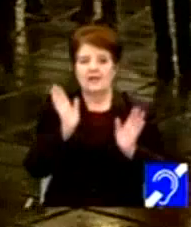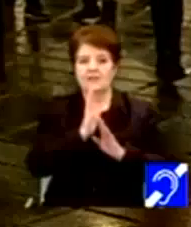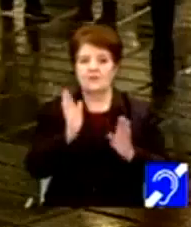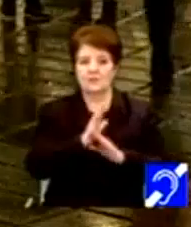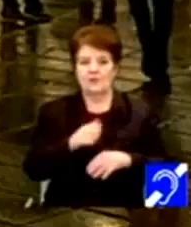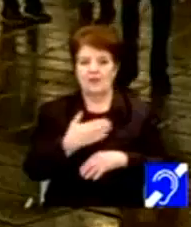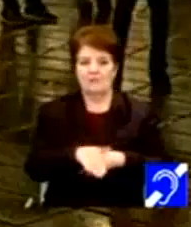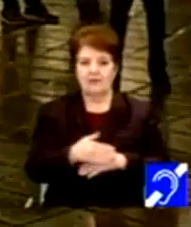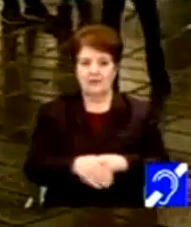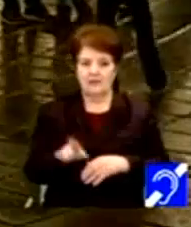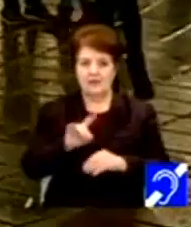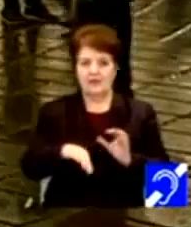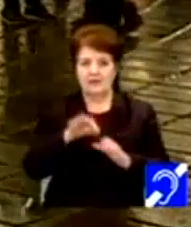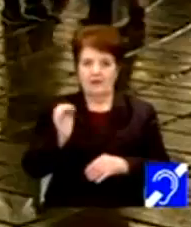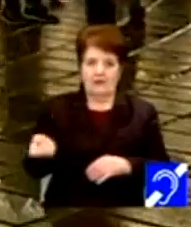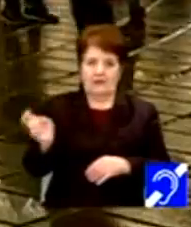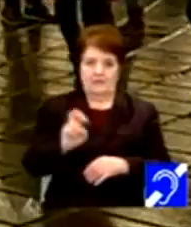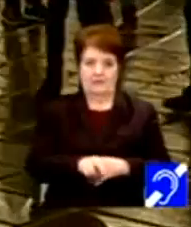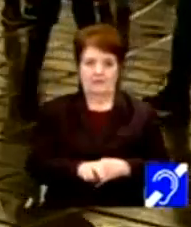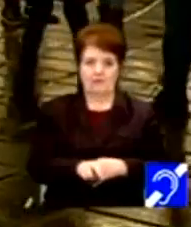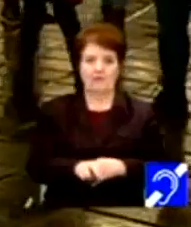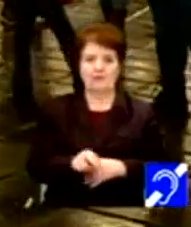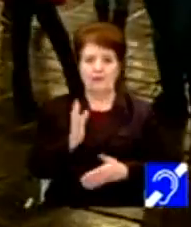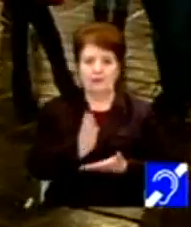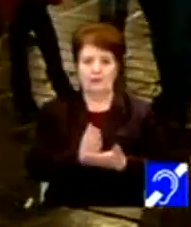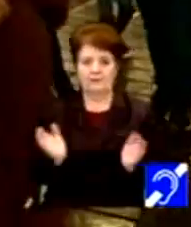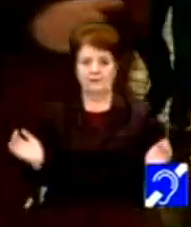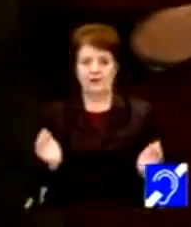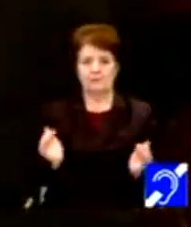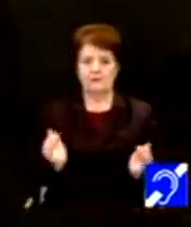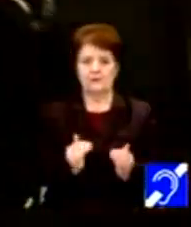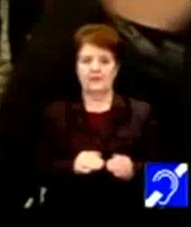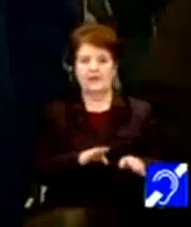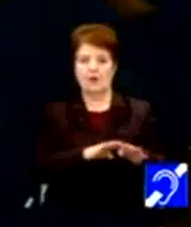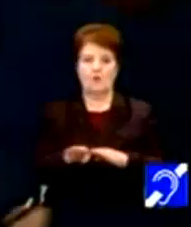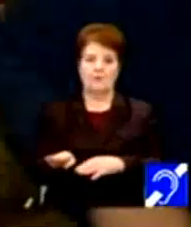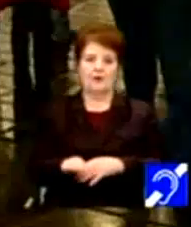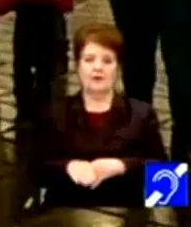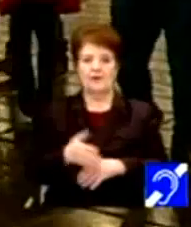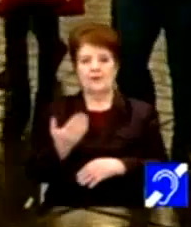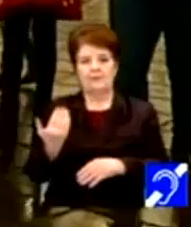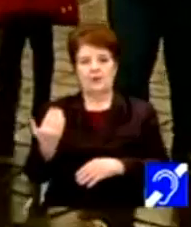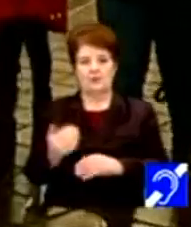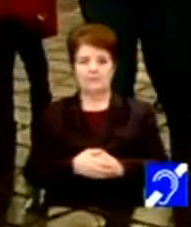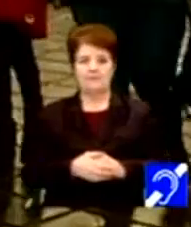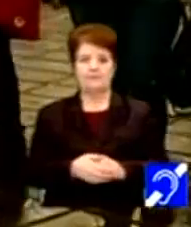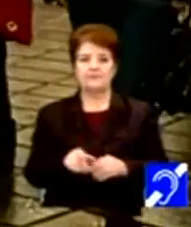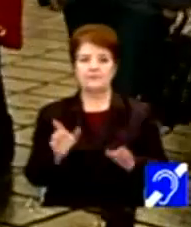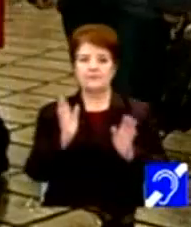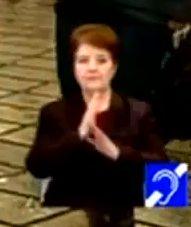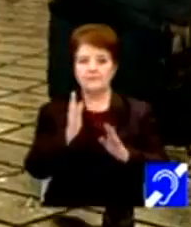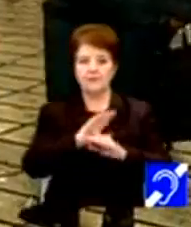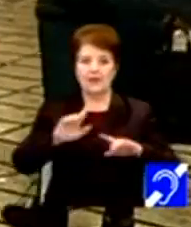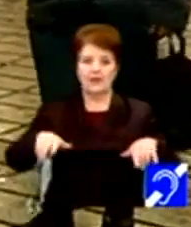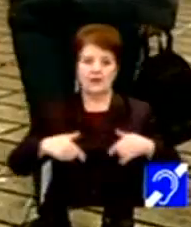afară, pentru că cei care au ales să vină la târg sunt mult mai puțini dacă comparăm cu serele trecute. Așa că atmosfera este